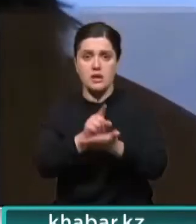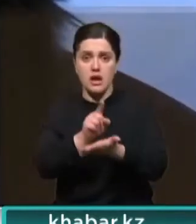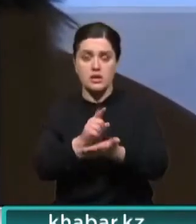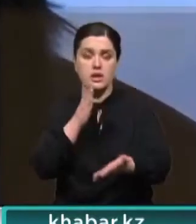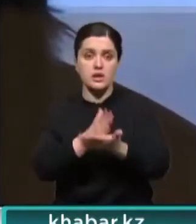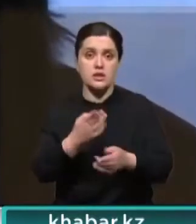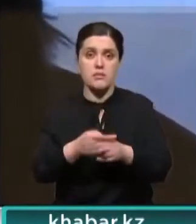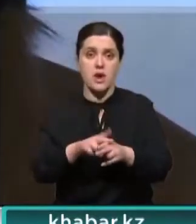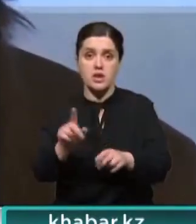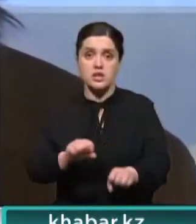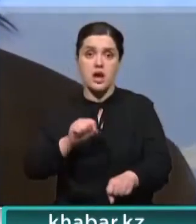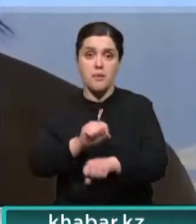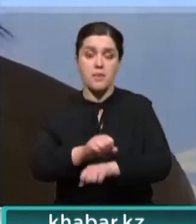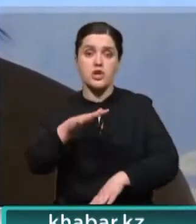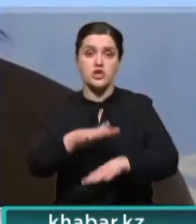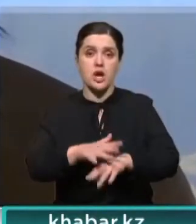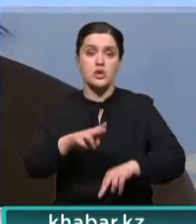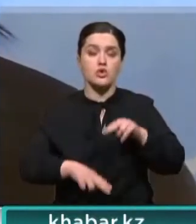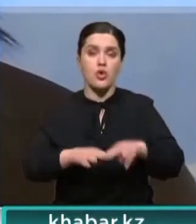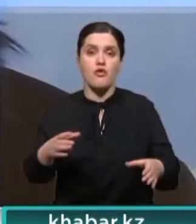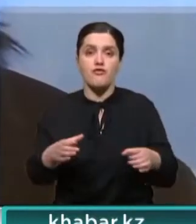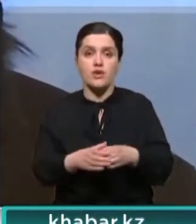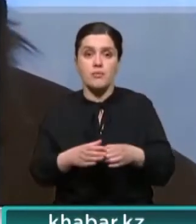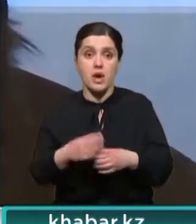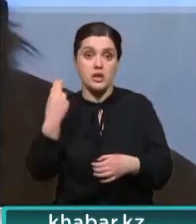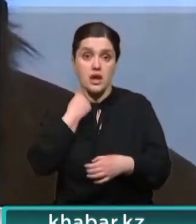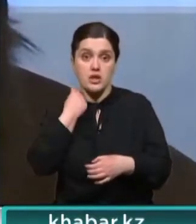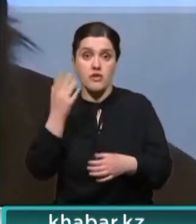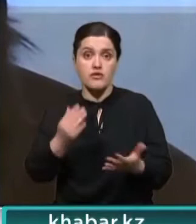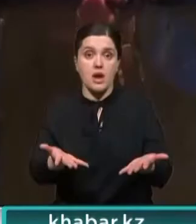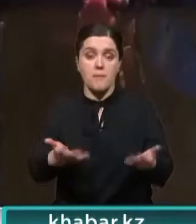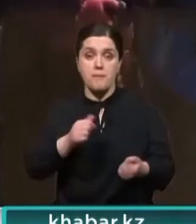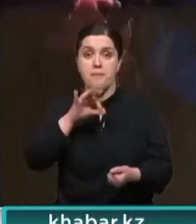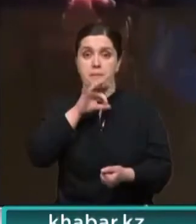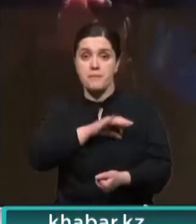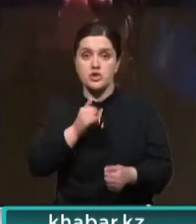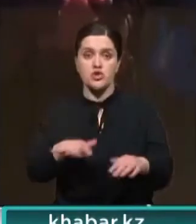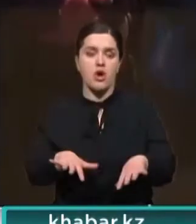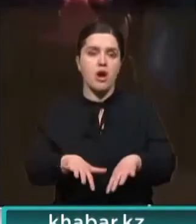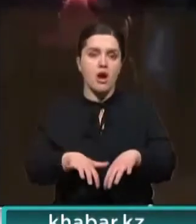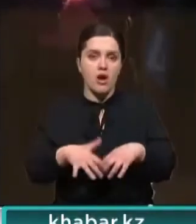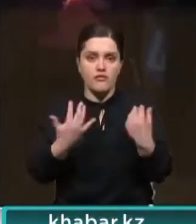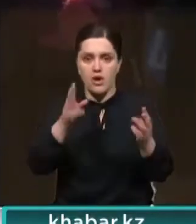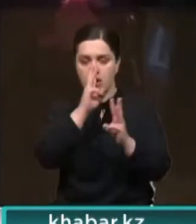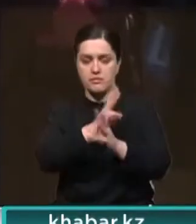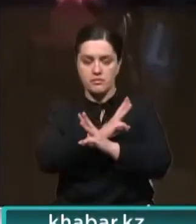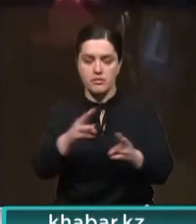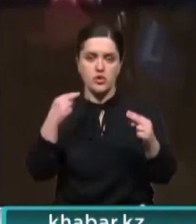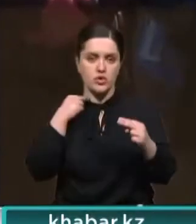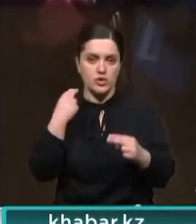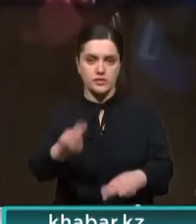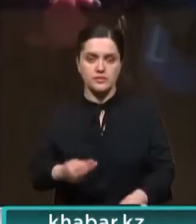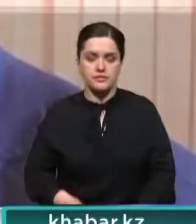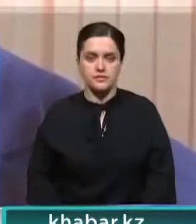госдоходов заморозили счета стройфирмы-должника. Вся полученная компанией прибыль отныне автоматически идет на погашение